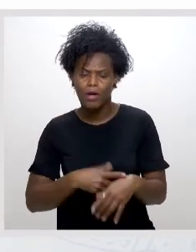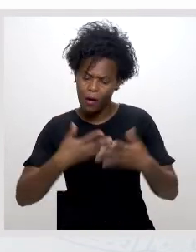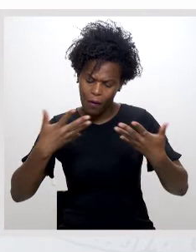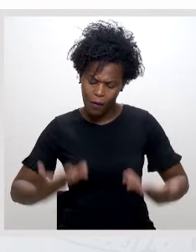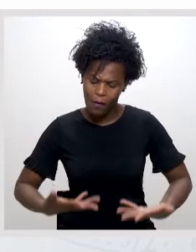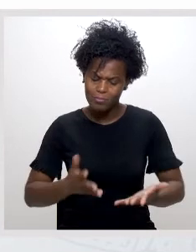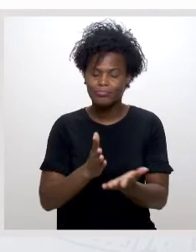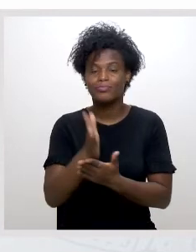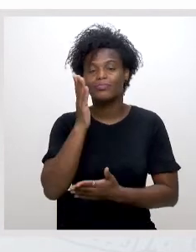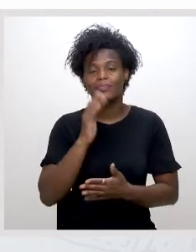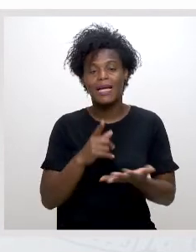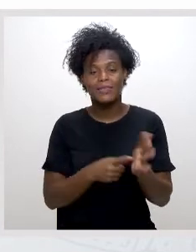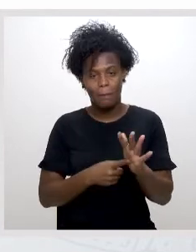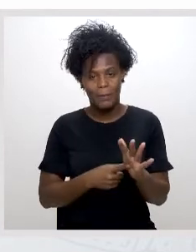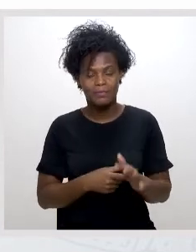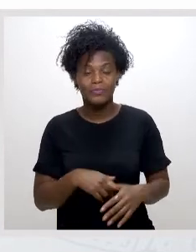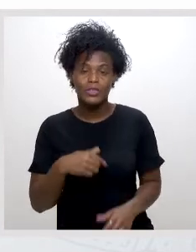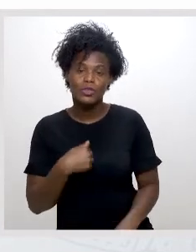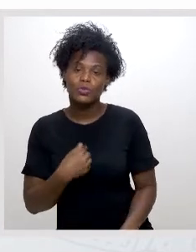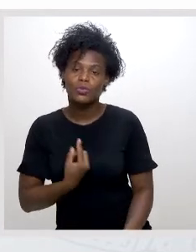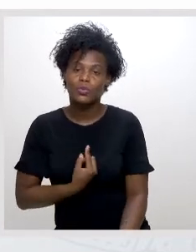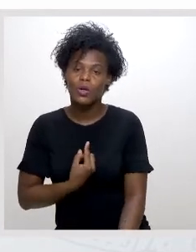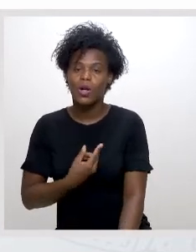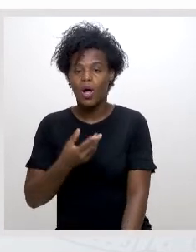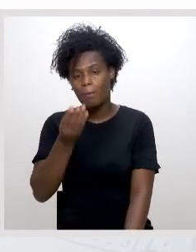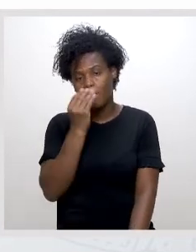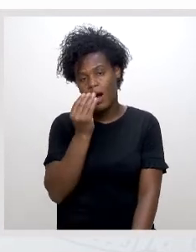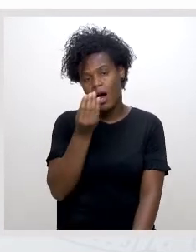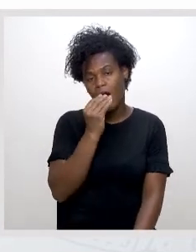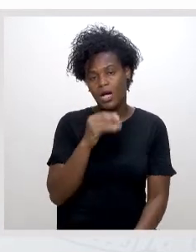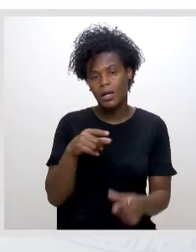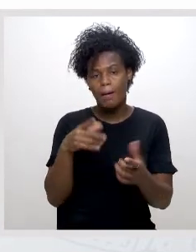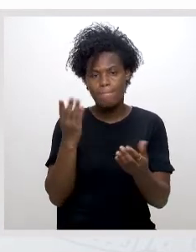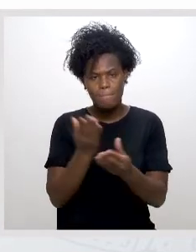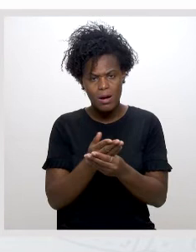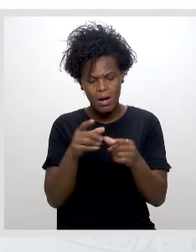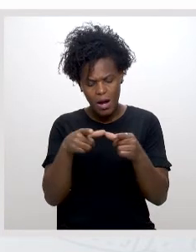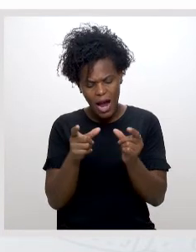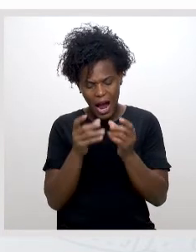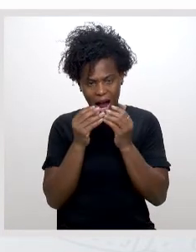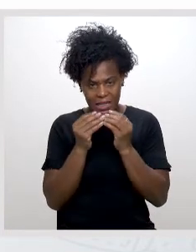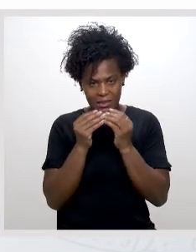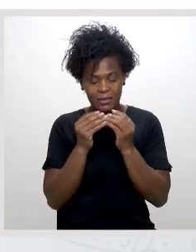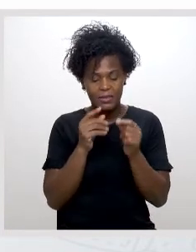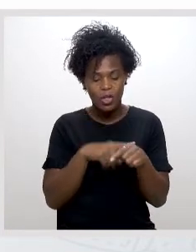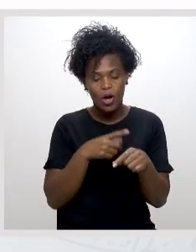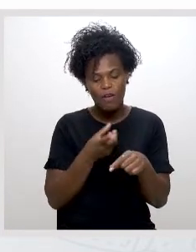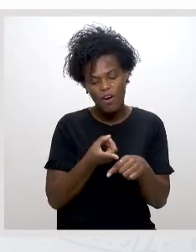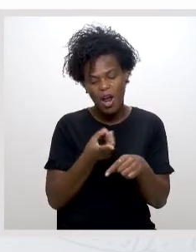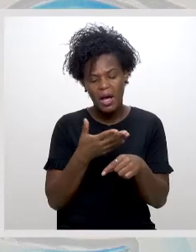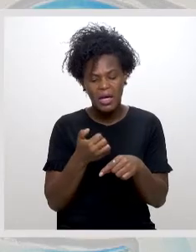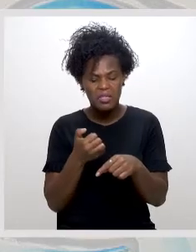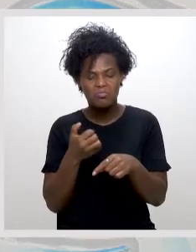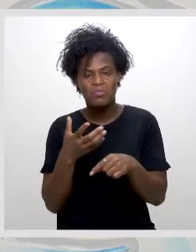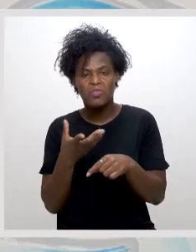continuité. Exemple, je suis en train de manger un croissant de 9h15 à 9h18. Cela